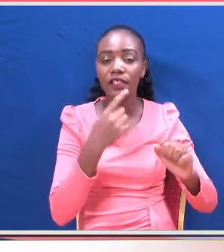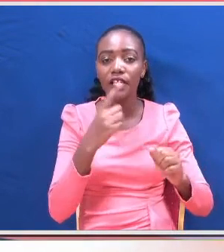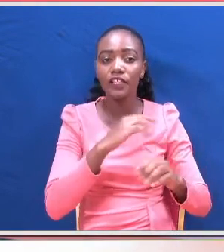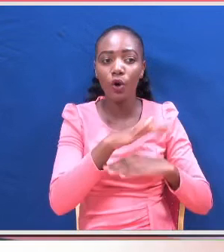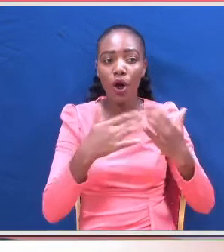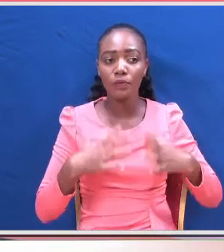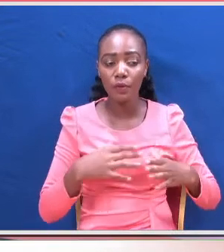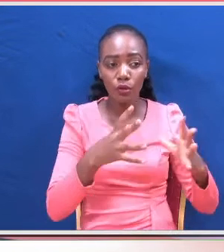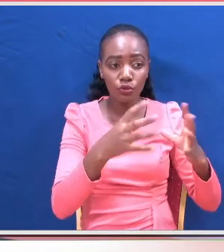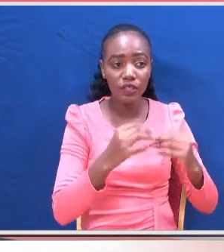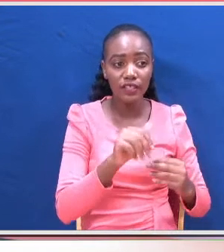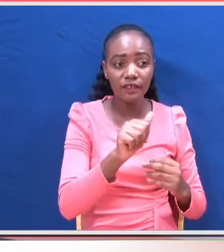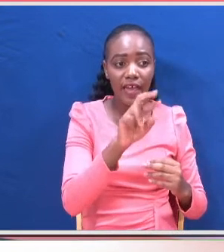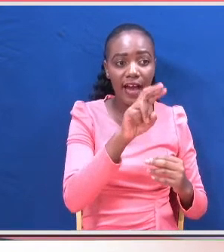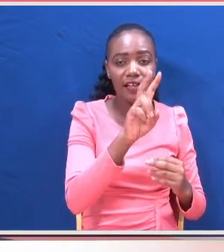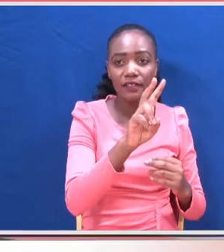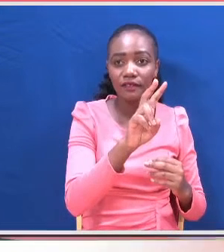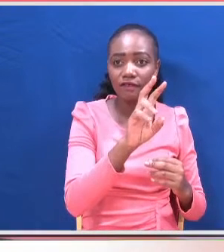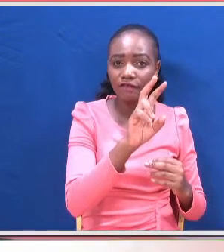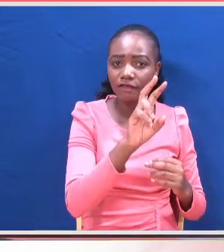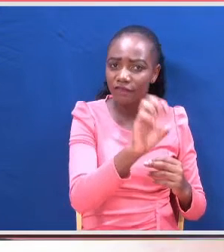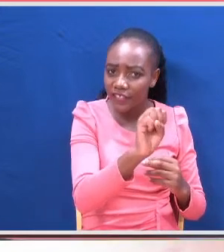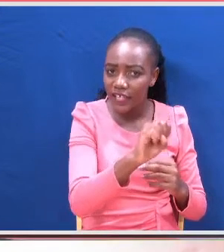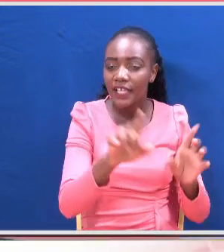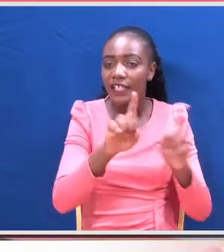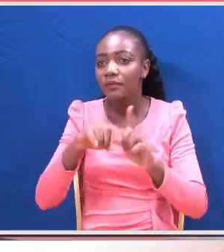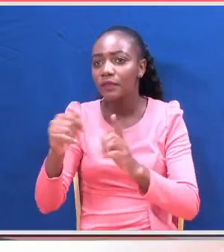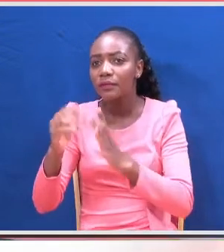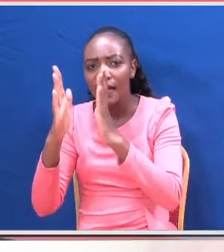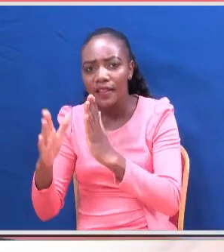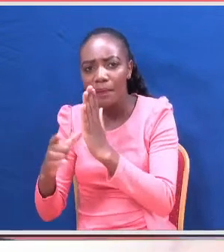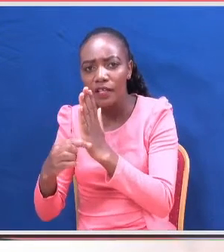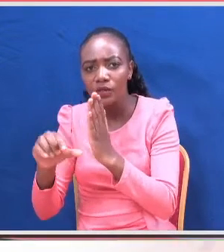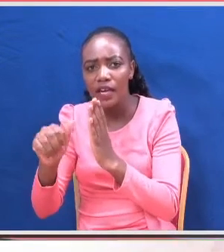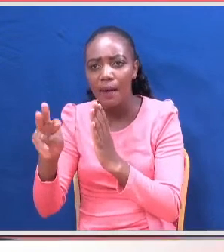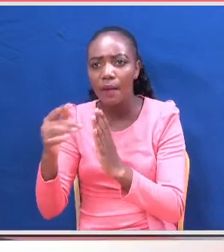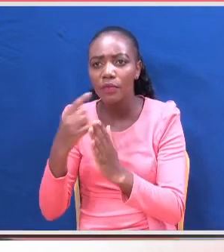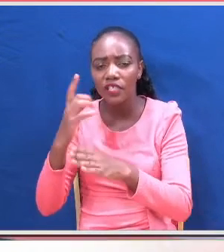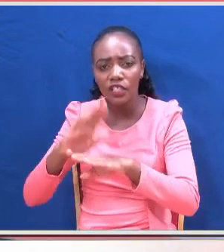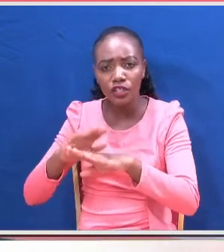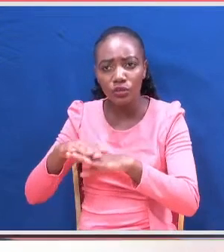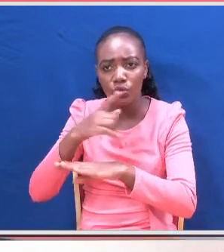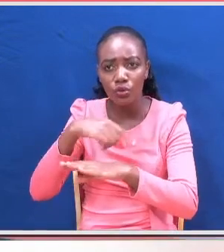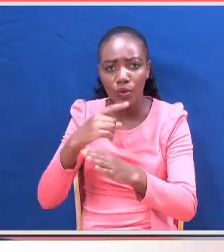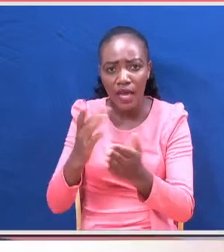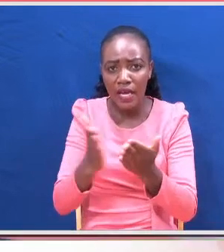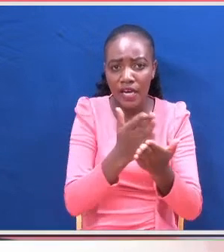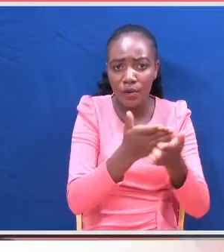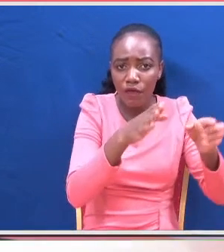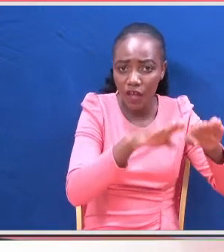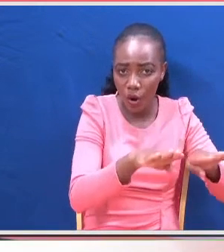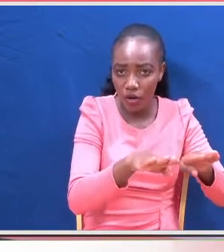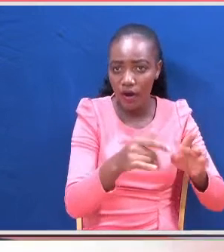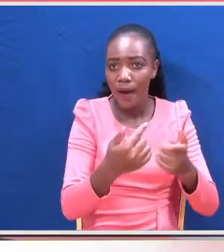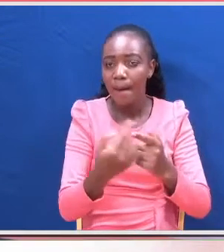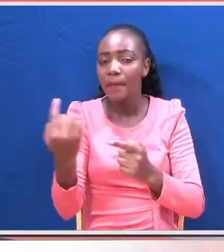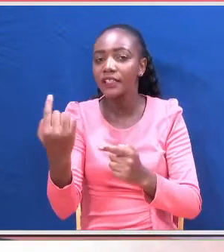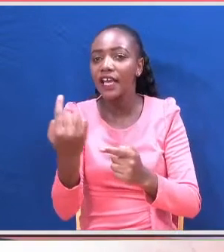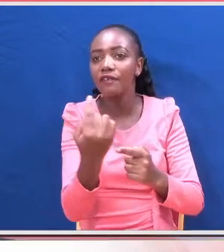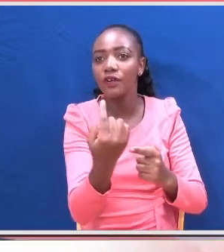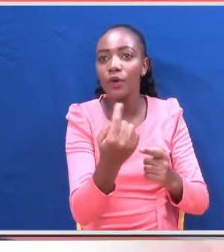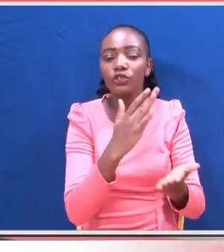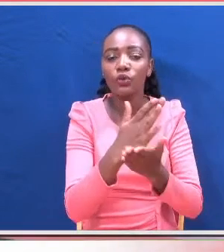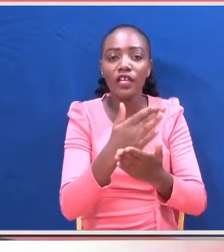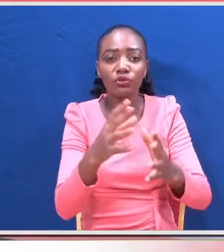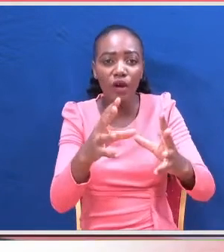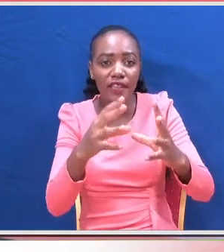za ARVs, na Amos anasema Jubilant anasema kwamba ni vizuri tuondoe lockdown lakini kila mtu apate